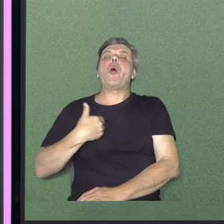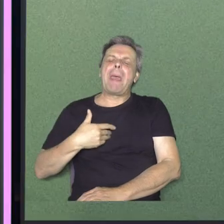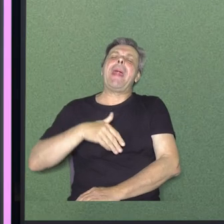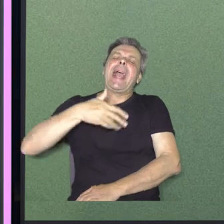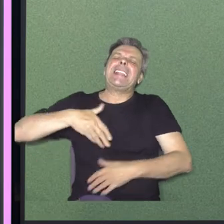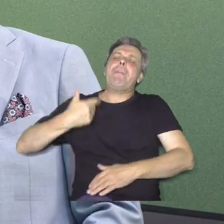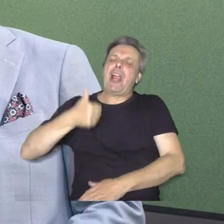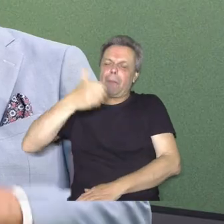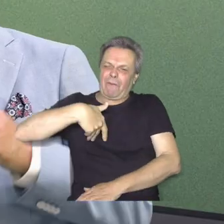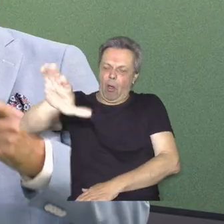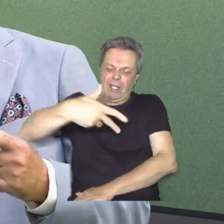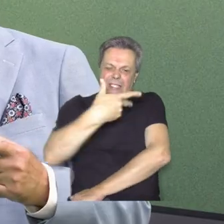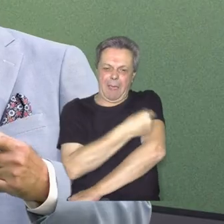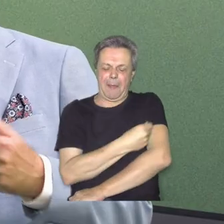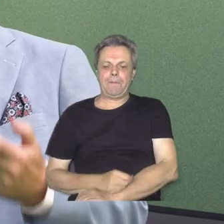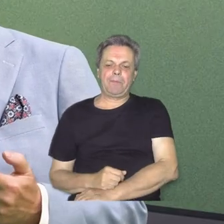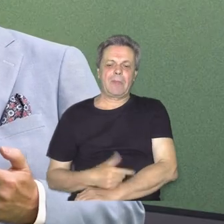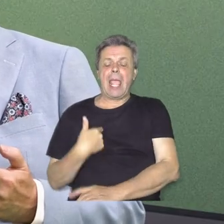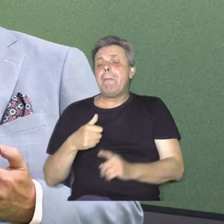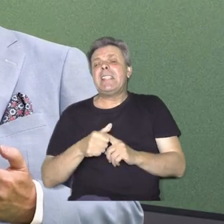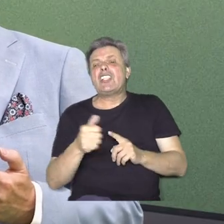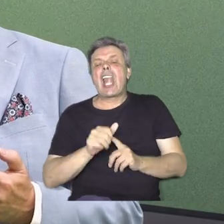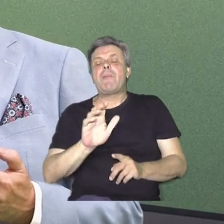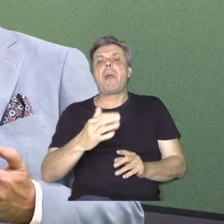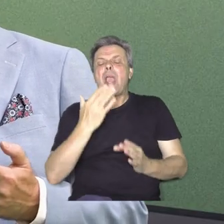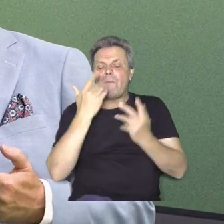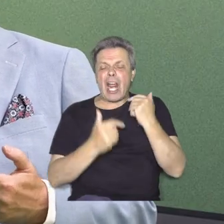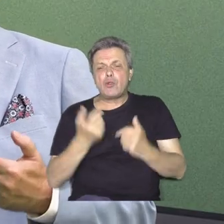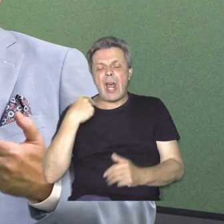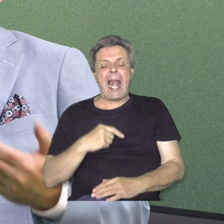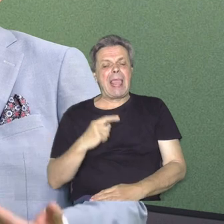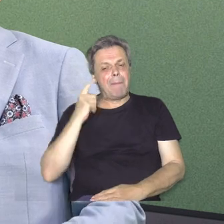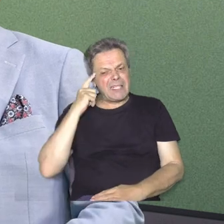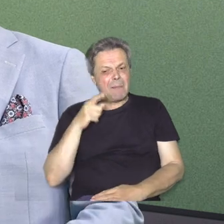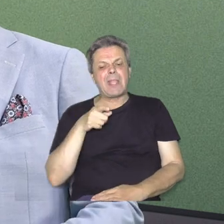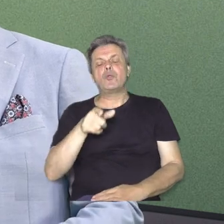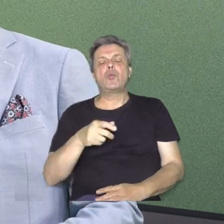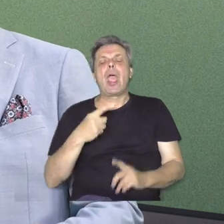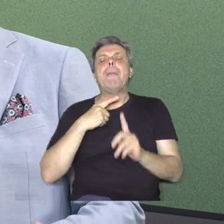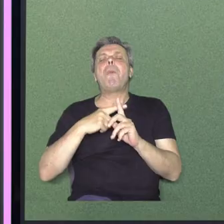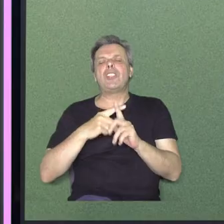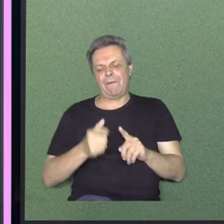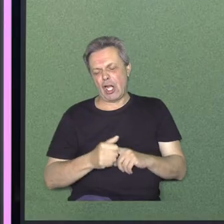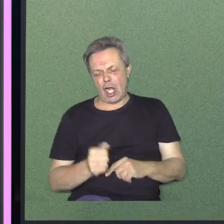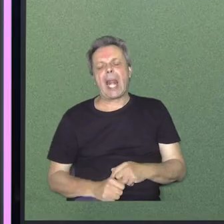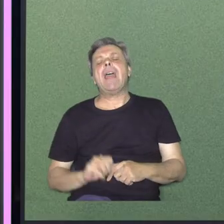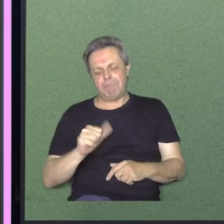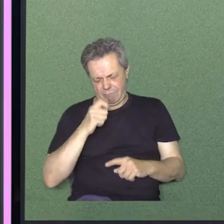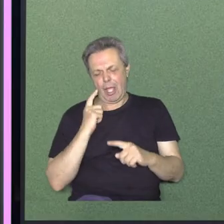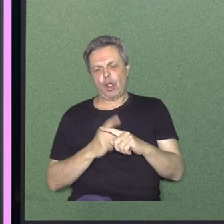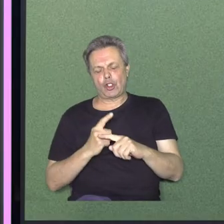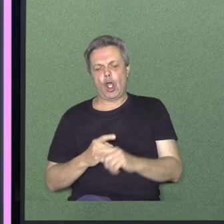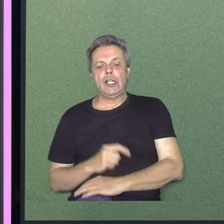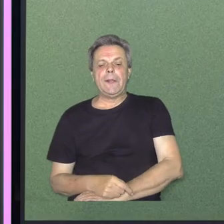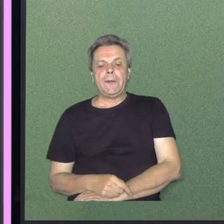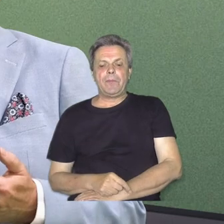predivno. Ali šalimo se na njegov račun, ali čini mi se da su to šale pozitivne. Jesu. Jesu.